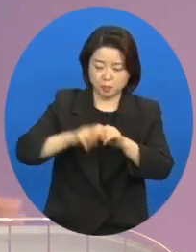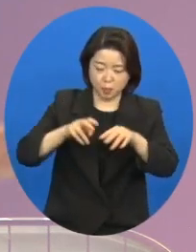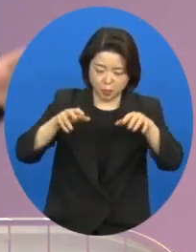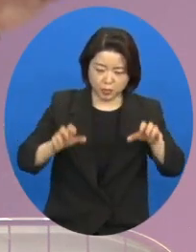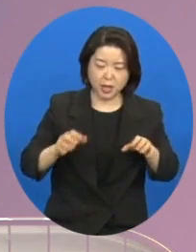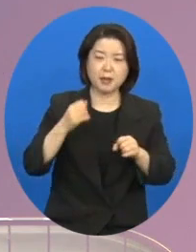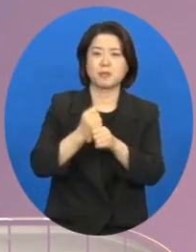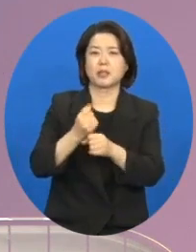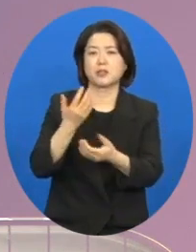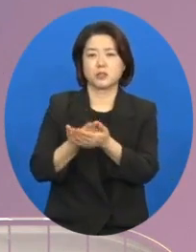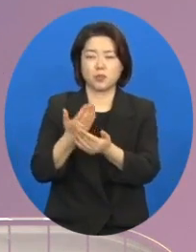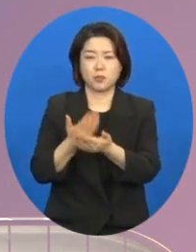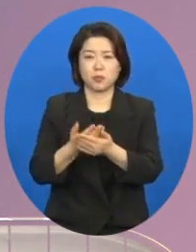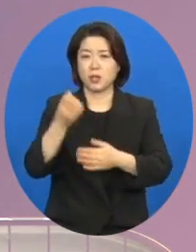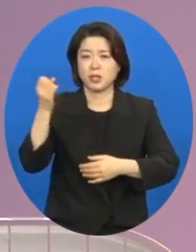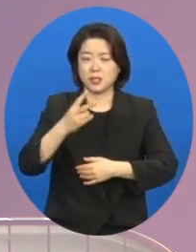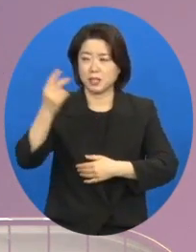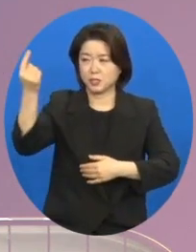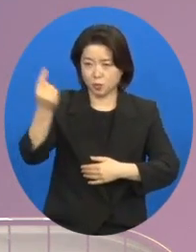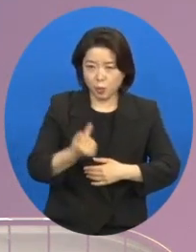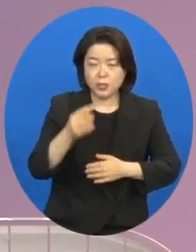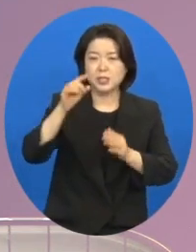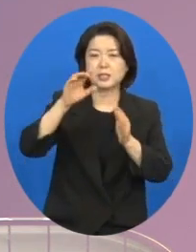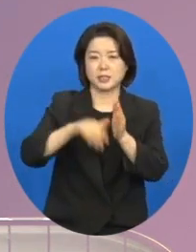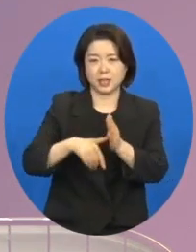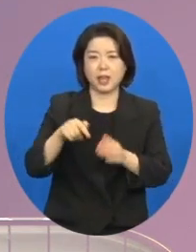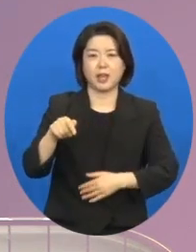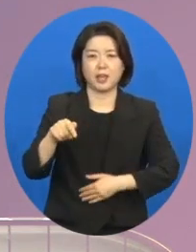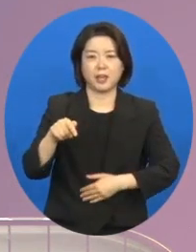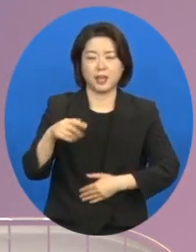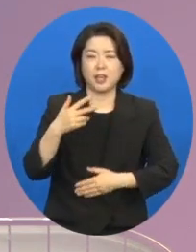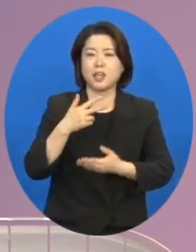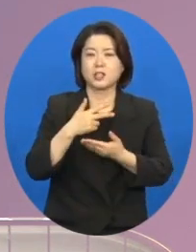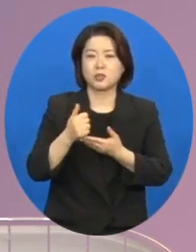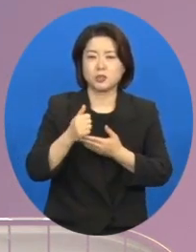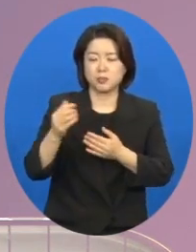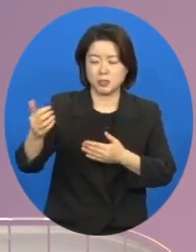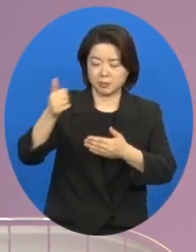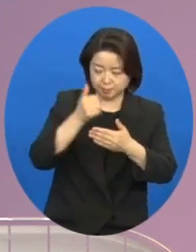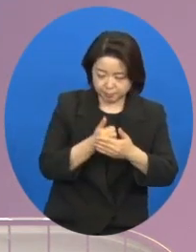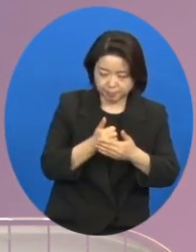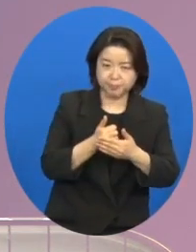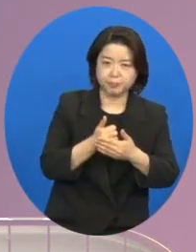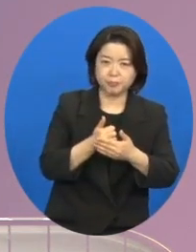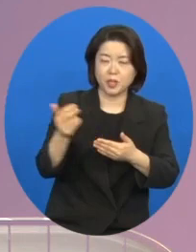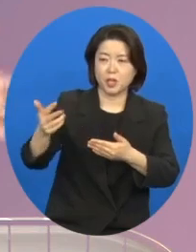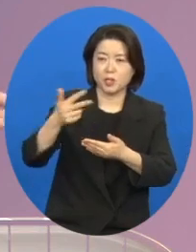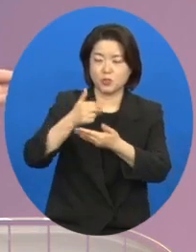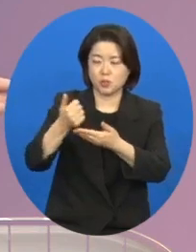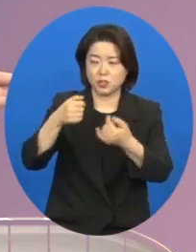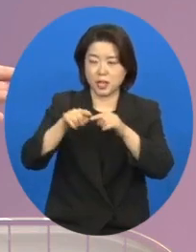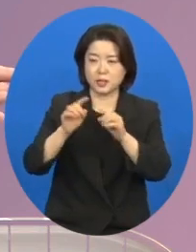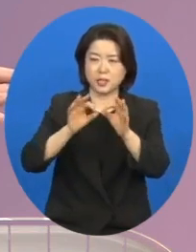주소서. 그리하여 다시 주님이 오실 그때에 주님을 영접하고 주님과 함께 그